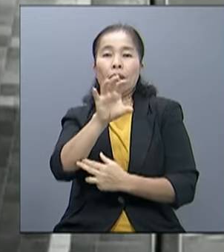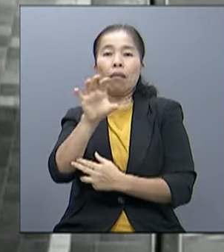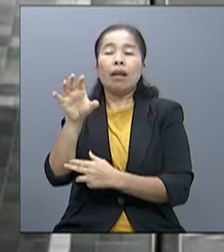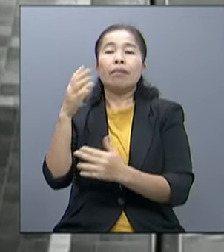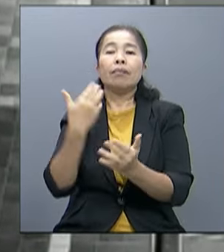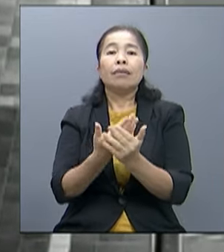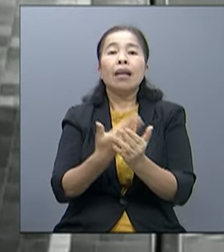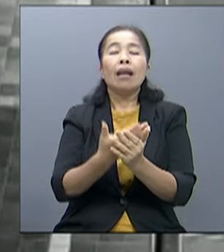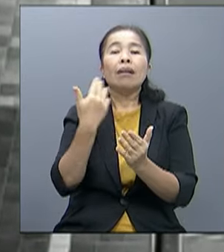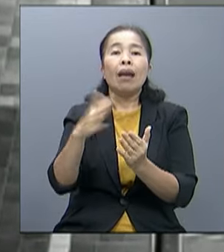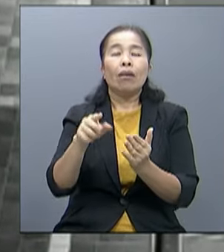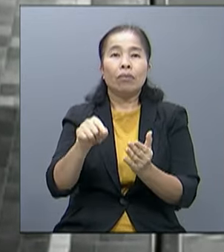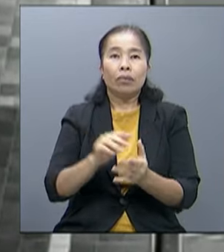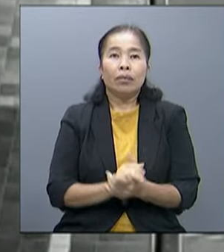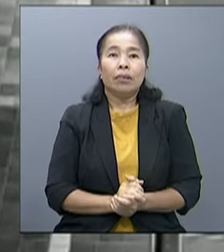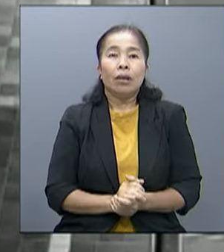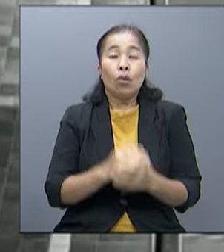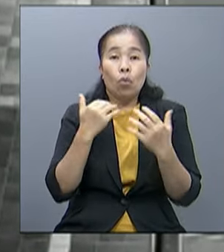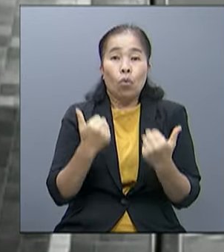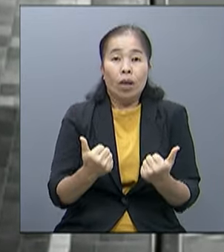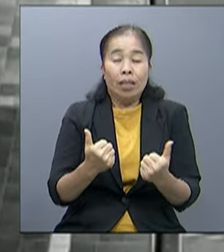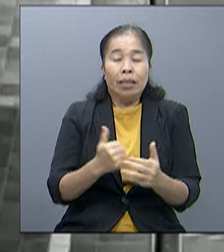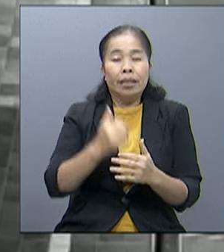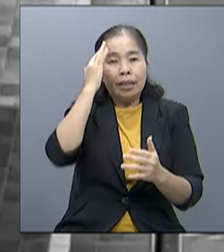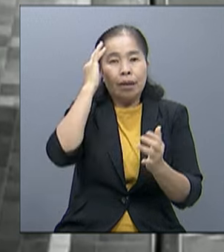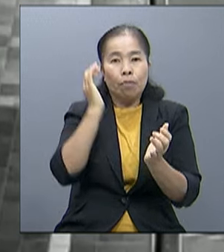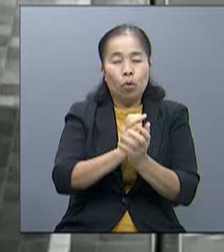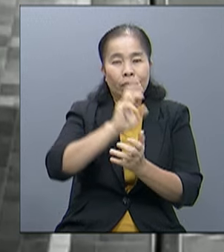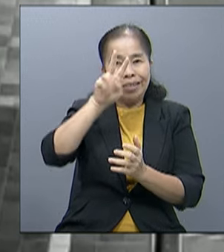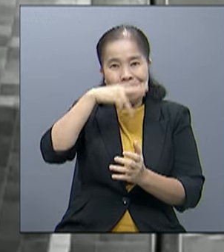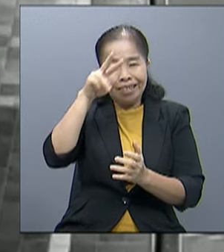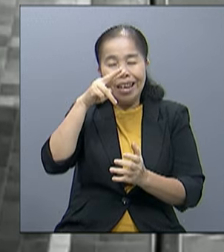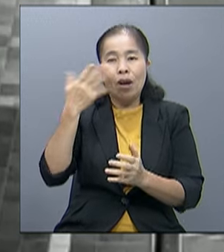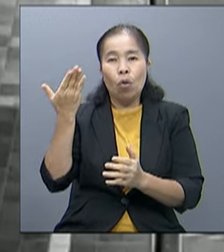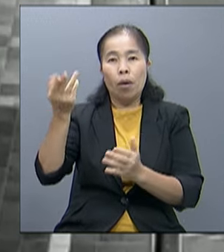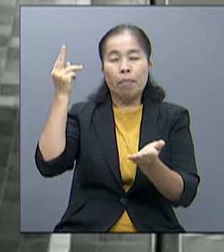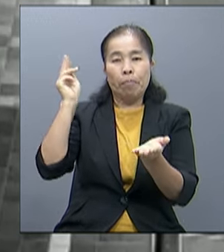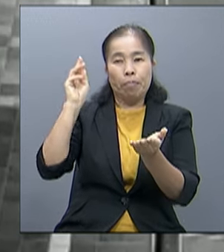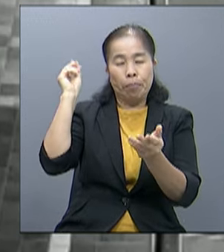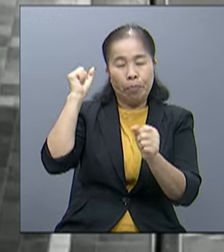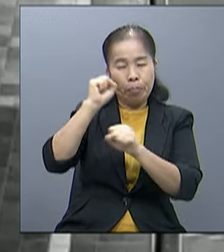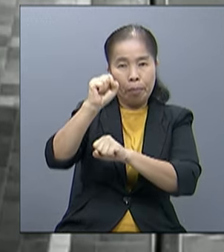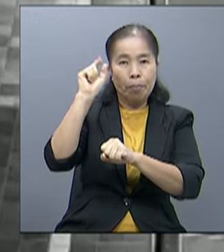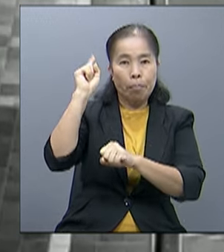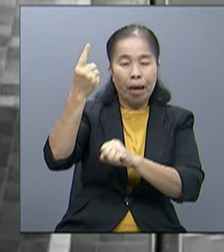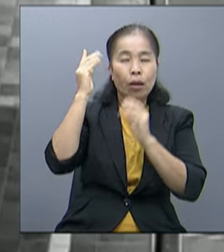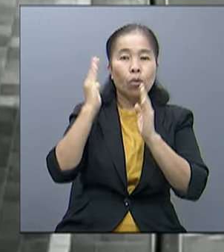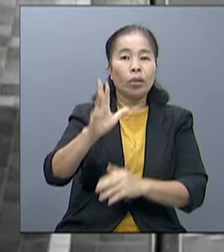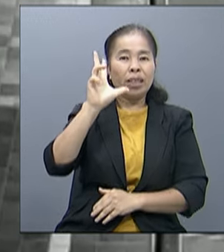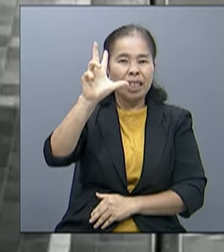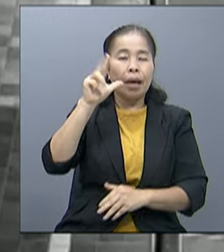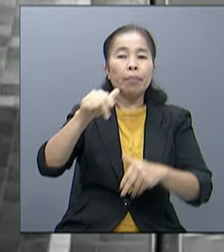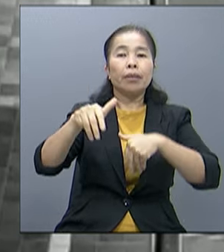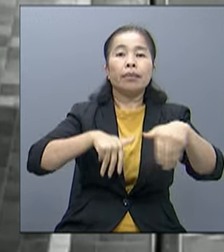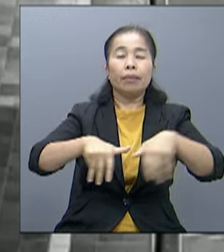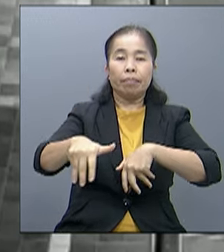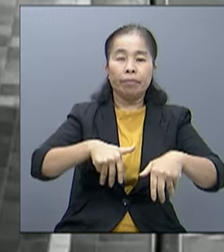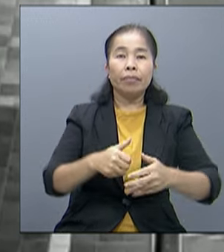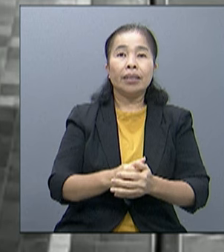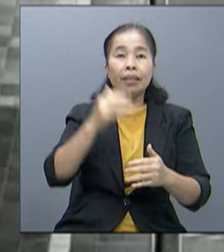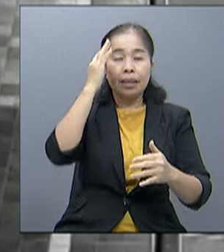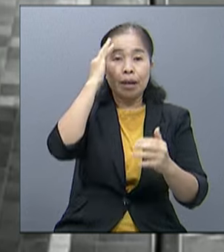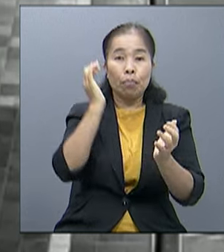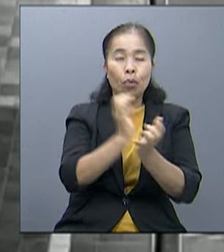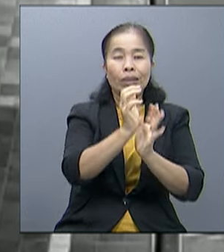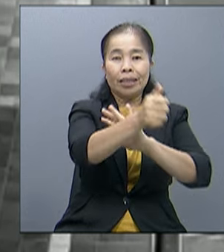สำเร็จล่าสุดวันนี้พนักงานงานสอบสวนอยู่ระหว่างขอหมายจับเพิ่มอีก 3คนเป็นพลเรือนส่วนตำรวจที่ยังคง